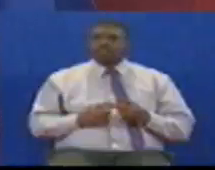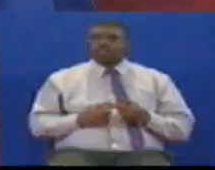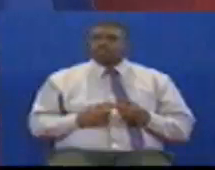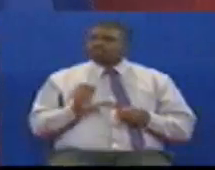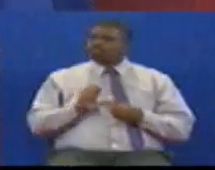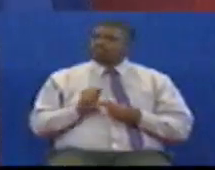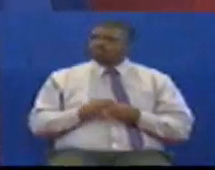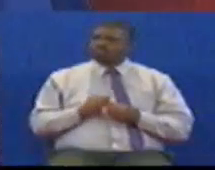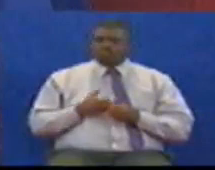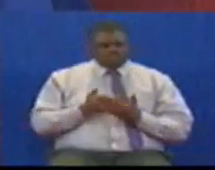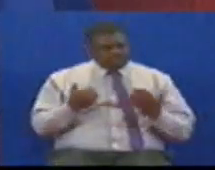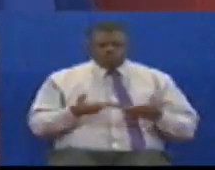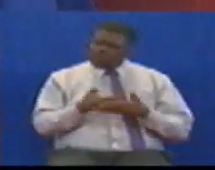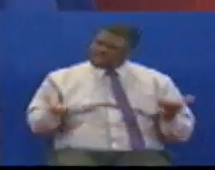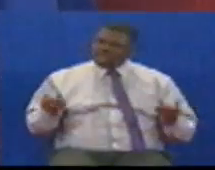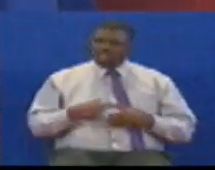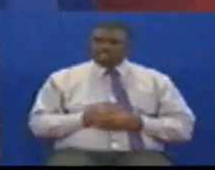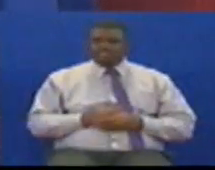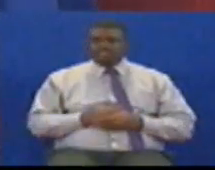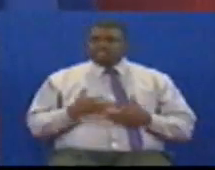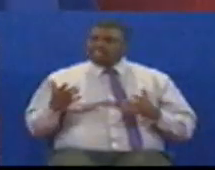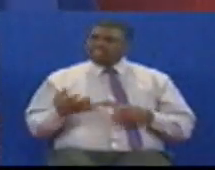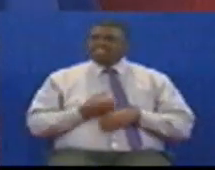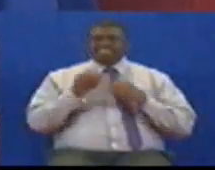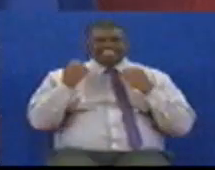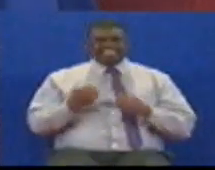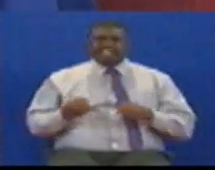haina sababu, inatupa shida tu kila wakati,